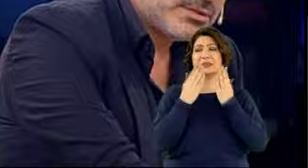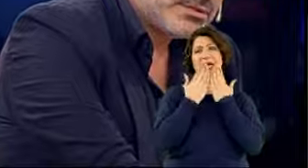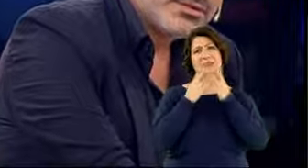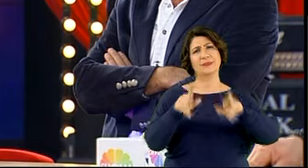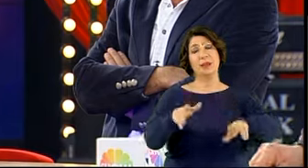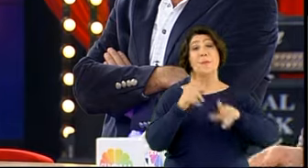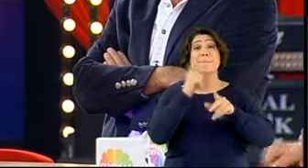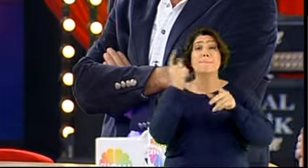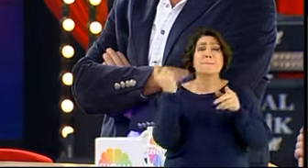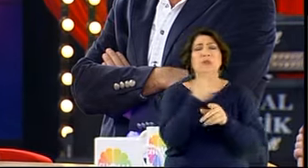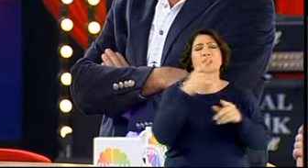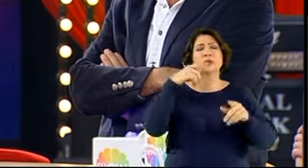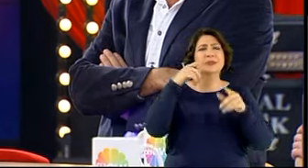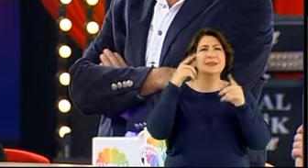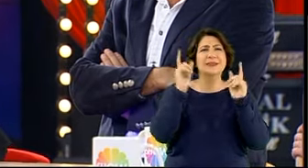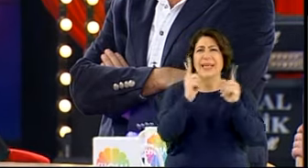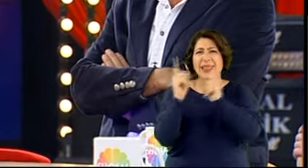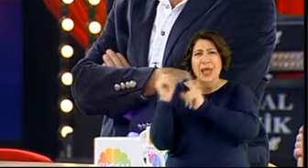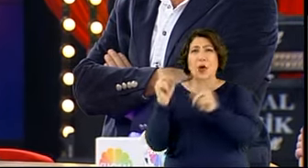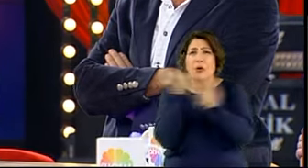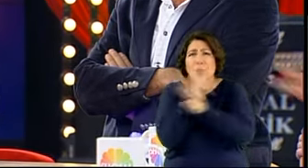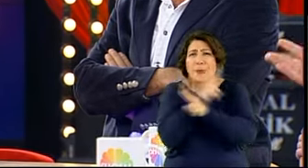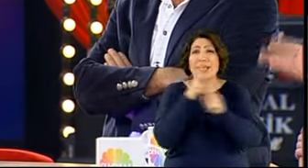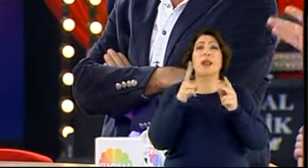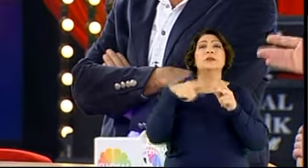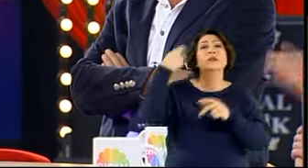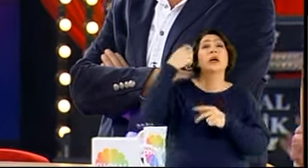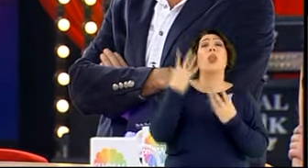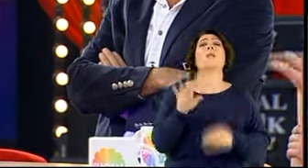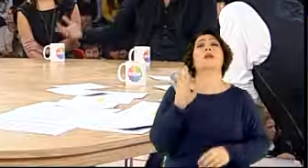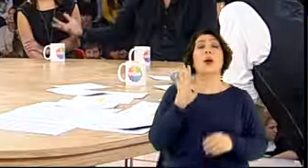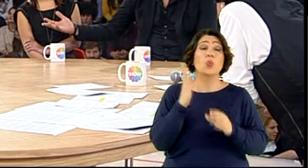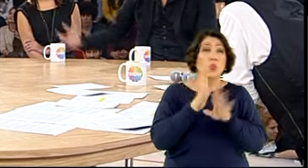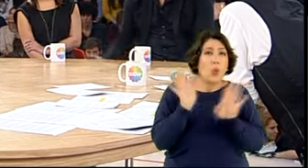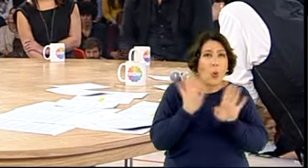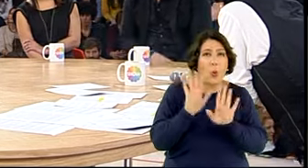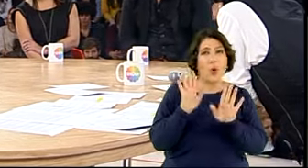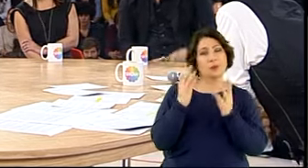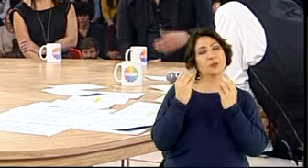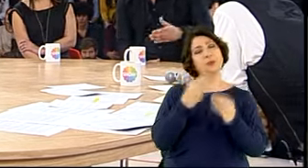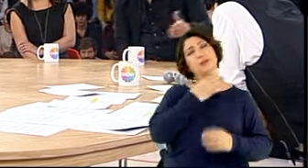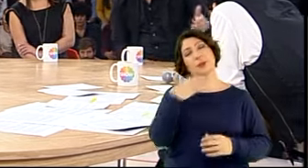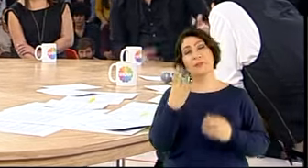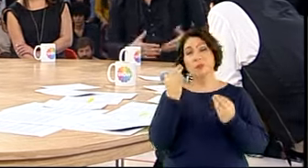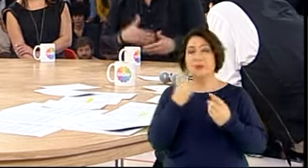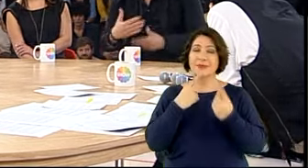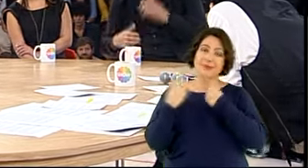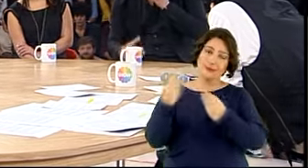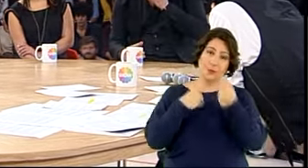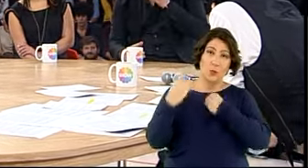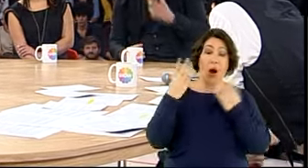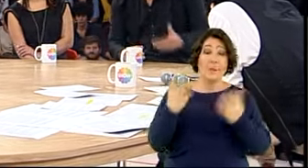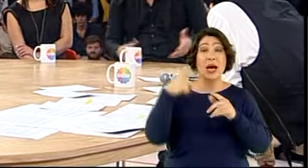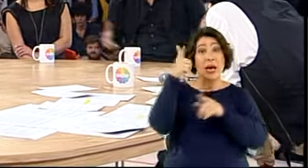Yani birçok sahneyi hatta gülmekten çekemedik. Onlar inanılmaz güzeldi. Estağfurullah ya. İltifat ediyorlar. Teşekkür ederim hepsine. Ama mesela kamera